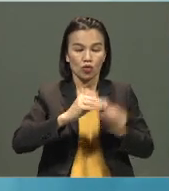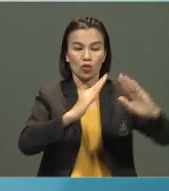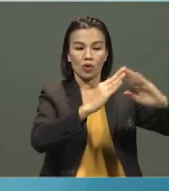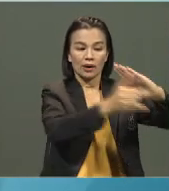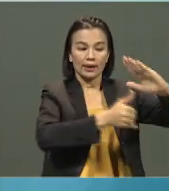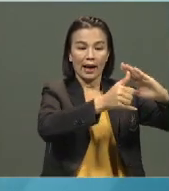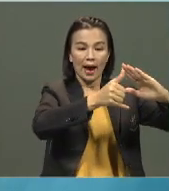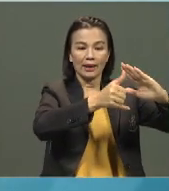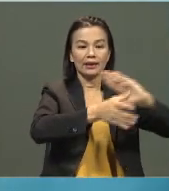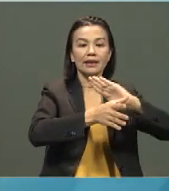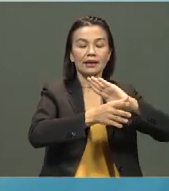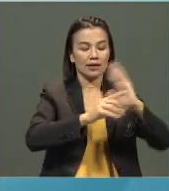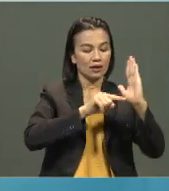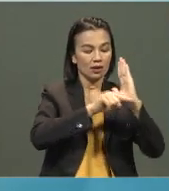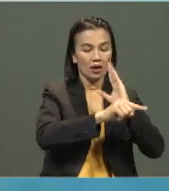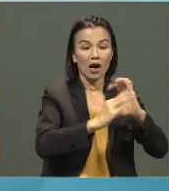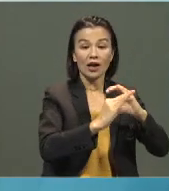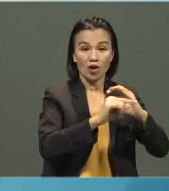นี้นะครับก็เดินทางเข้ามายังท่าอากาศยานนานาชาติอู่ตะเภาเข้าพักที่โรงแรมแห่งหนึ่งที่อำเภอเมืองจังหวัดระยองวันที่9